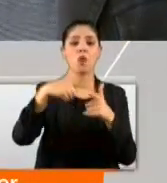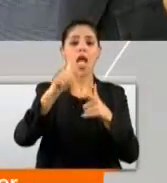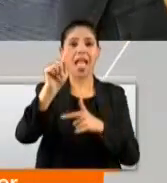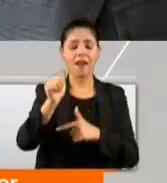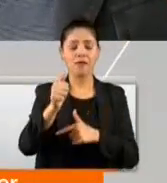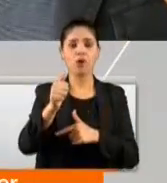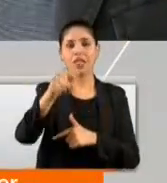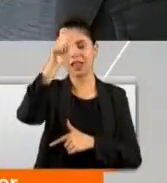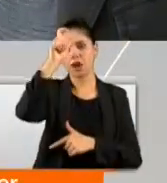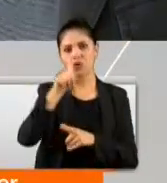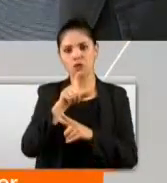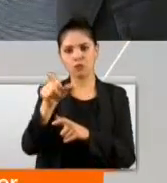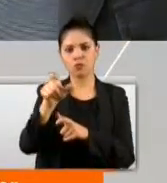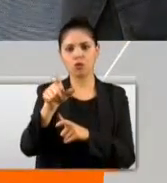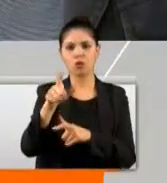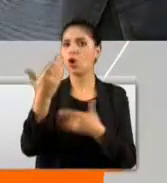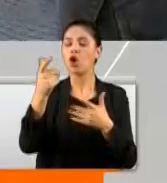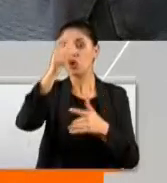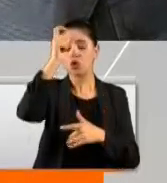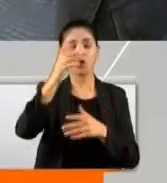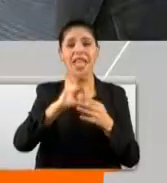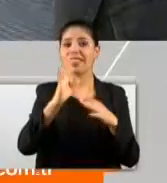ki. Türkiye ne yapacaktı?